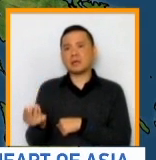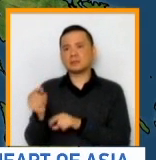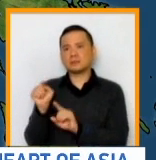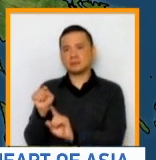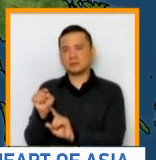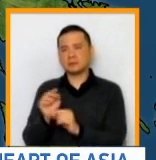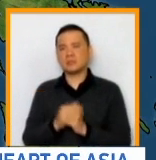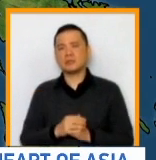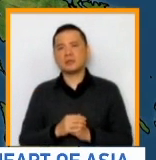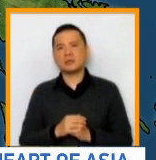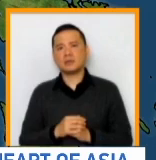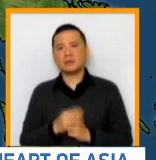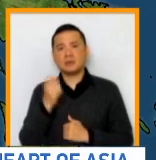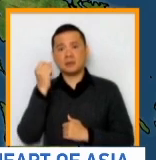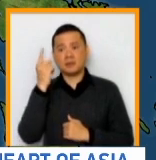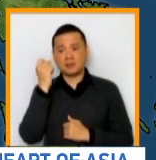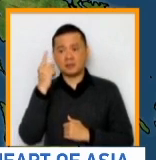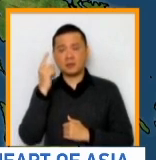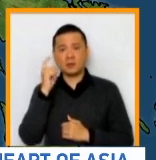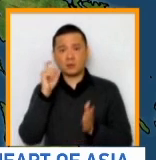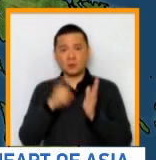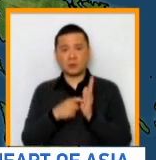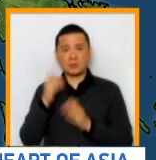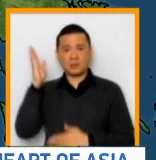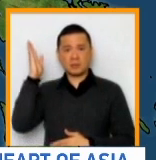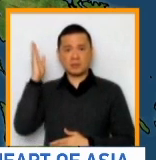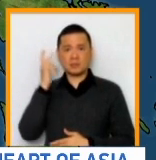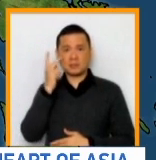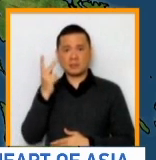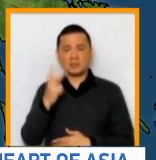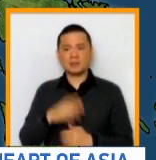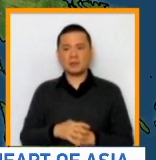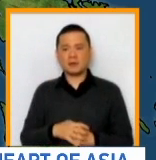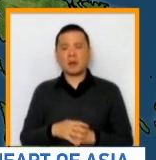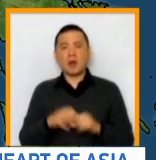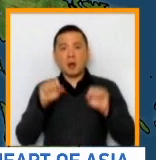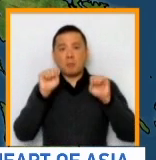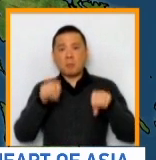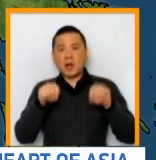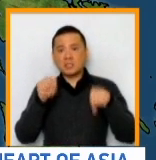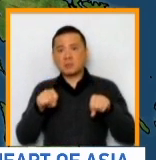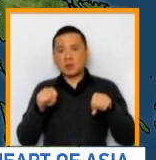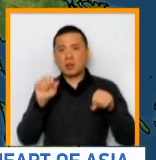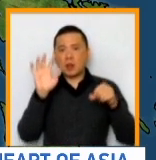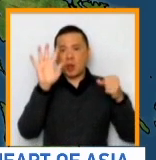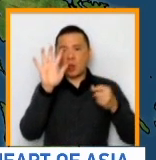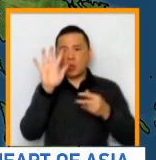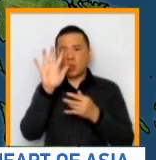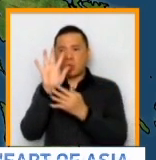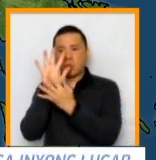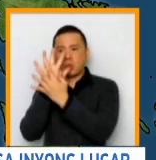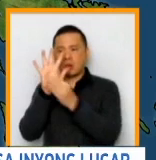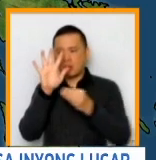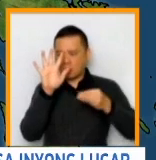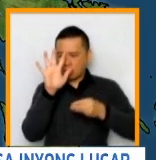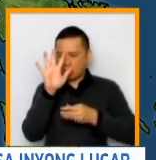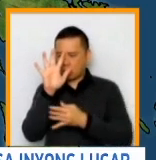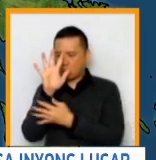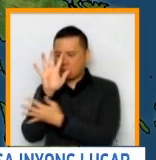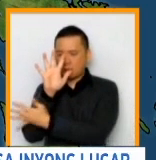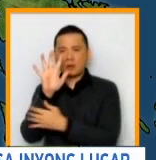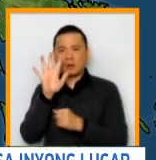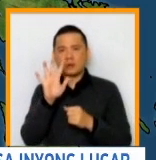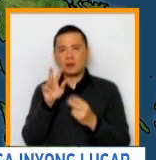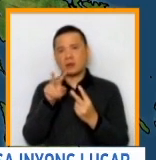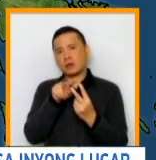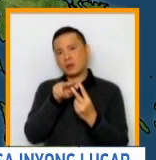yung forecast track natin, i-consider natin yung area of probability na tinatawag natin, hindi rin po natin nirurule out na posible itong